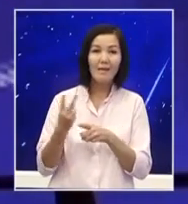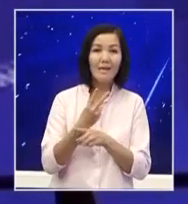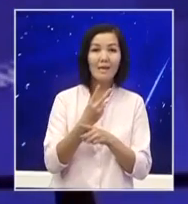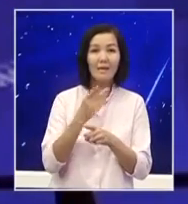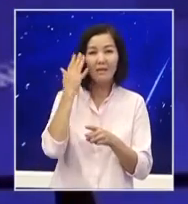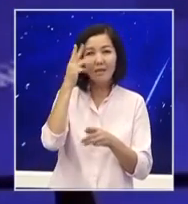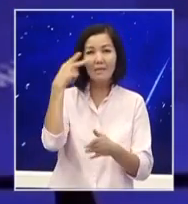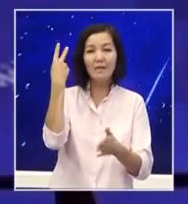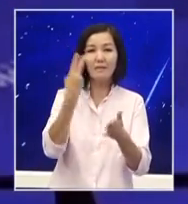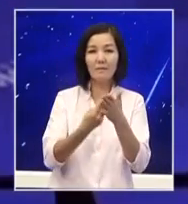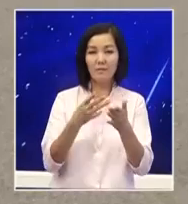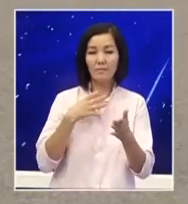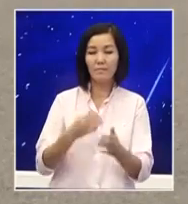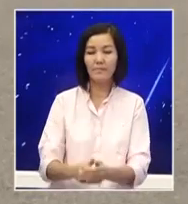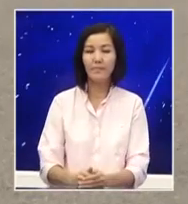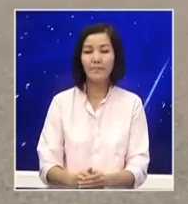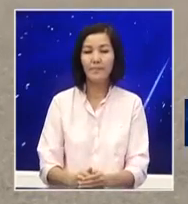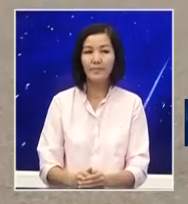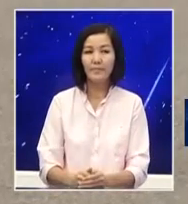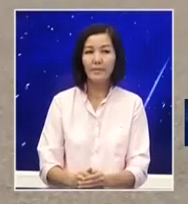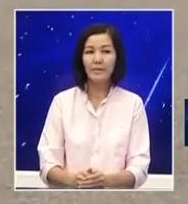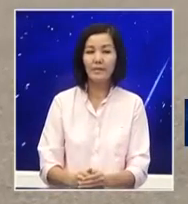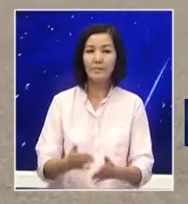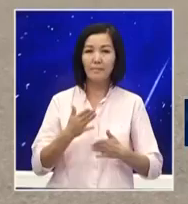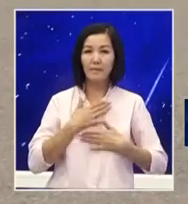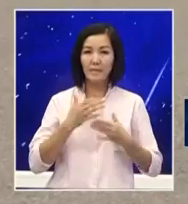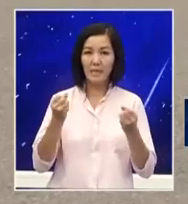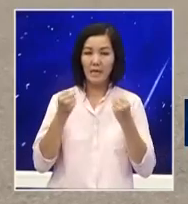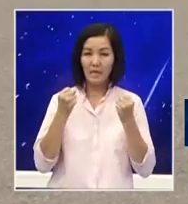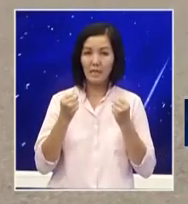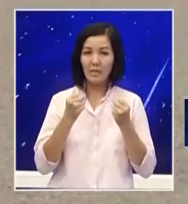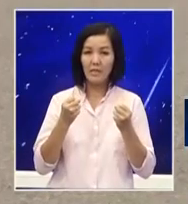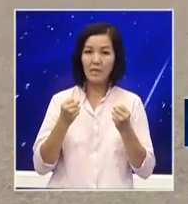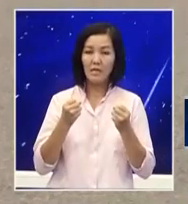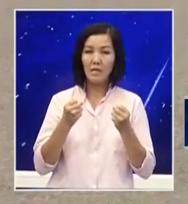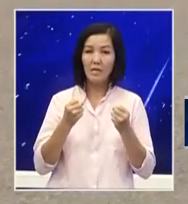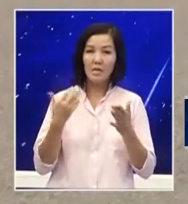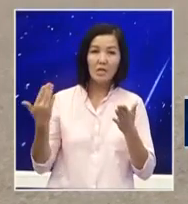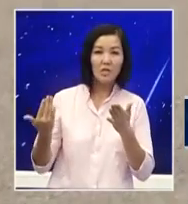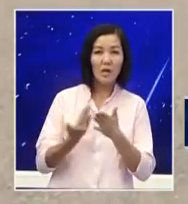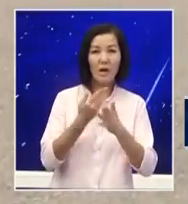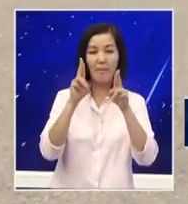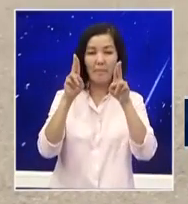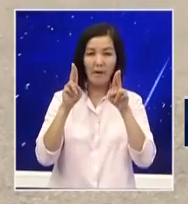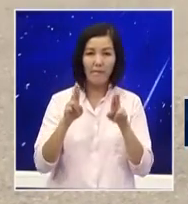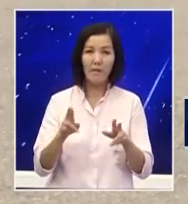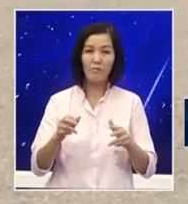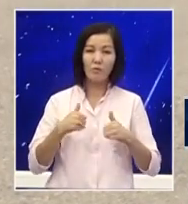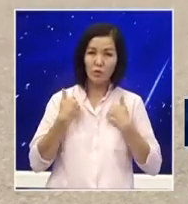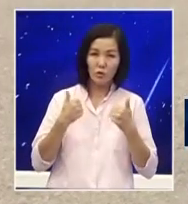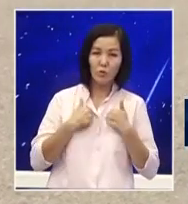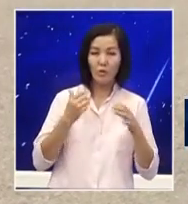есеңгіретіп айқын басымдылық танытты. Біздің каратэшілер кішкене жаңа версияны қолаватыр, жаңа кикбоксқа жақындатып,